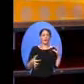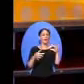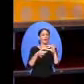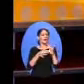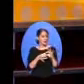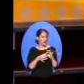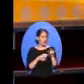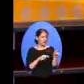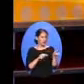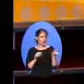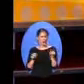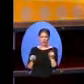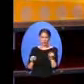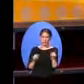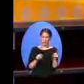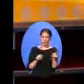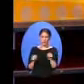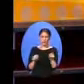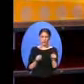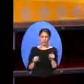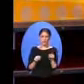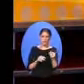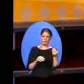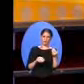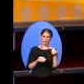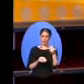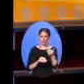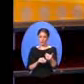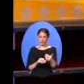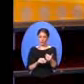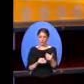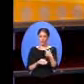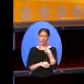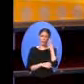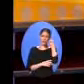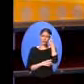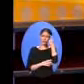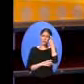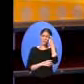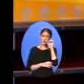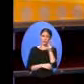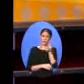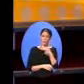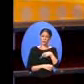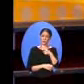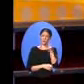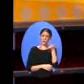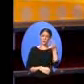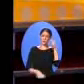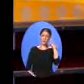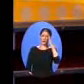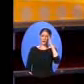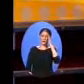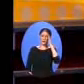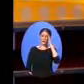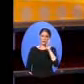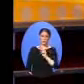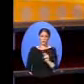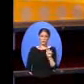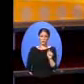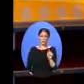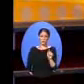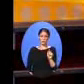לקשר בין בין הדברים. אני חושבת שאם היינו קצת יותר מכירים את הנושא,